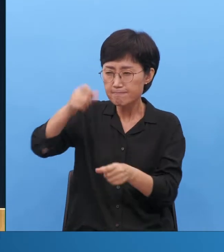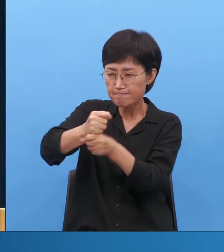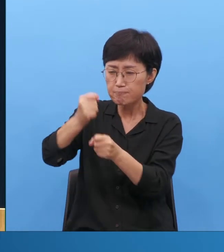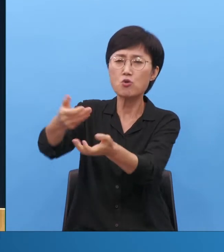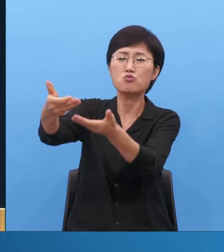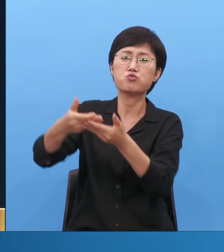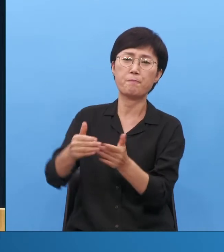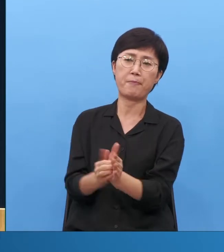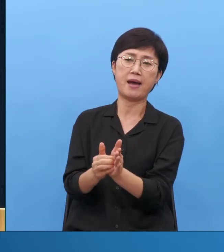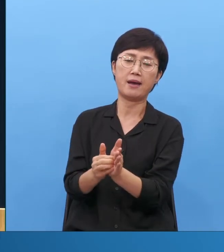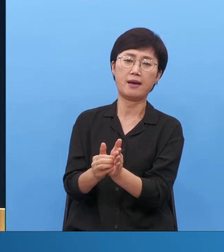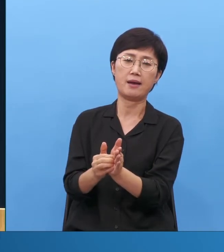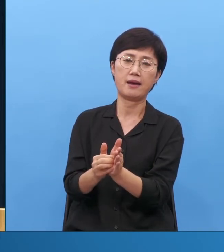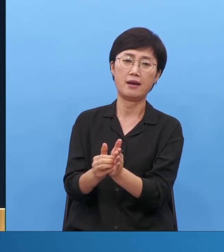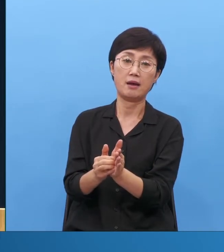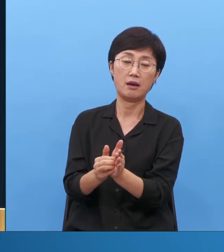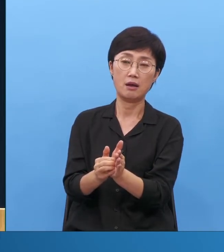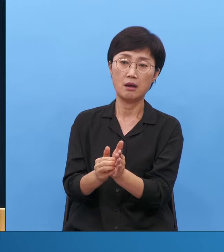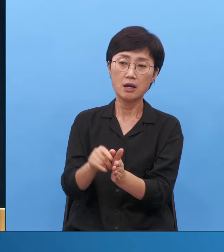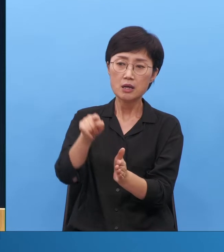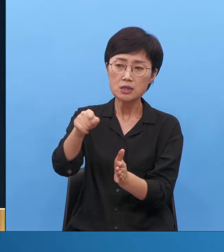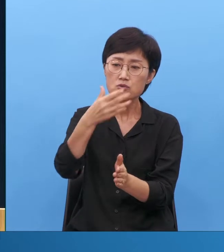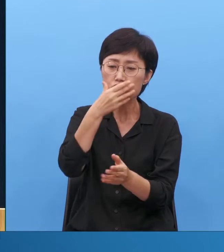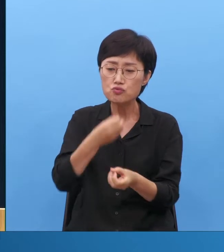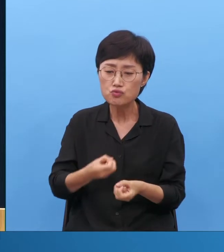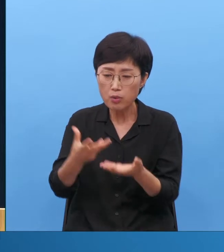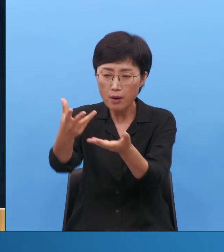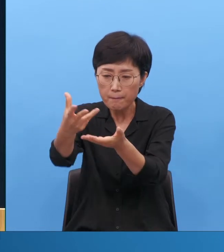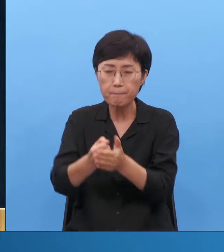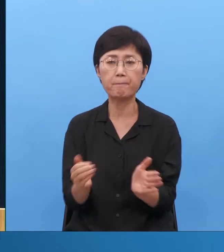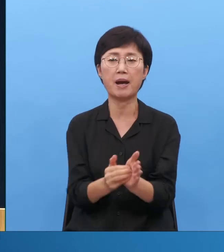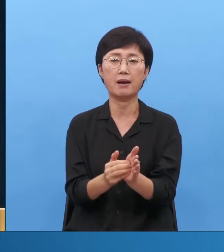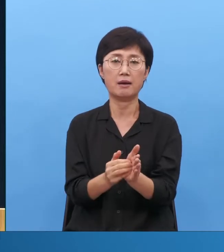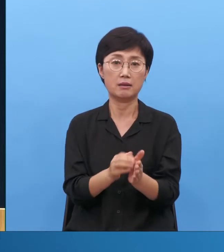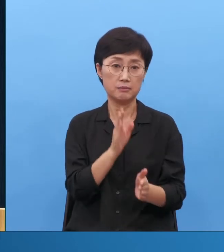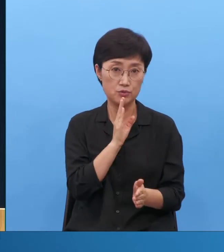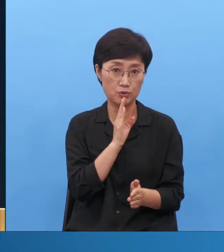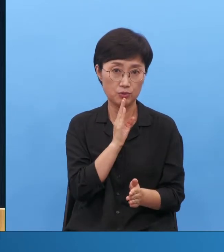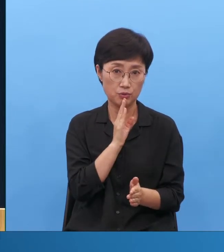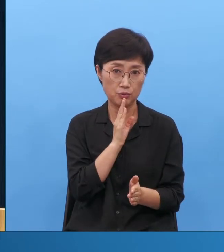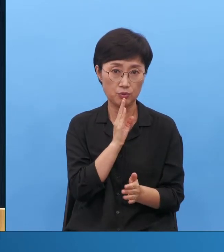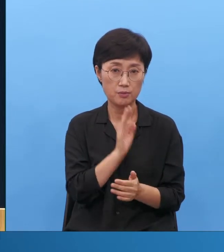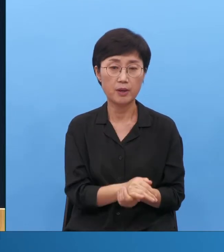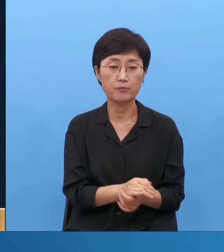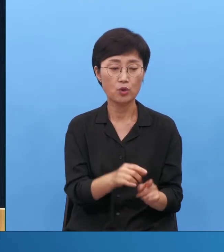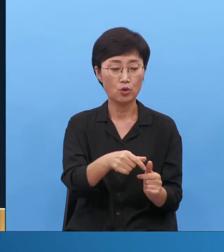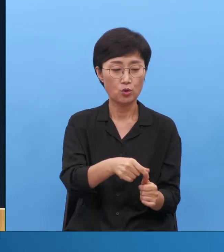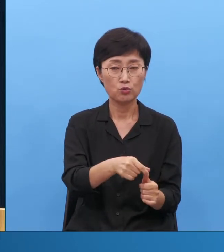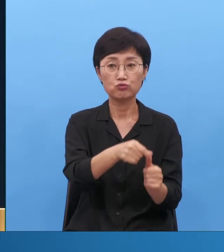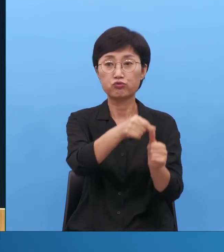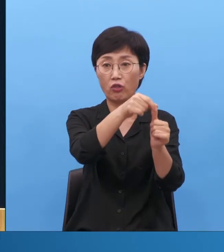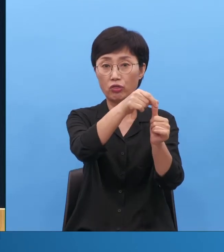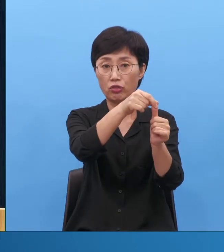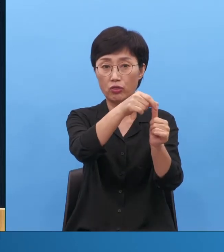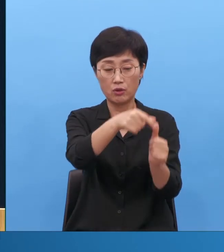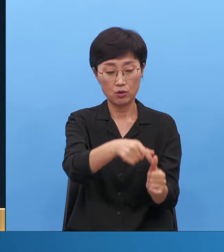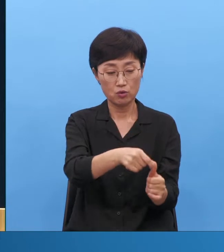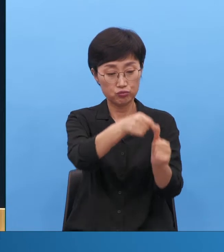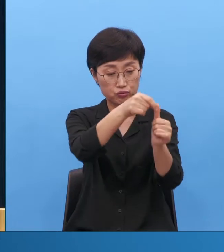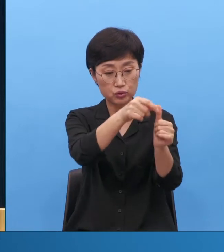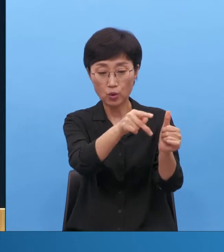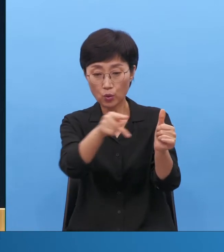newly created. 여러분 이 축복부터 받아야 돼요. You must first receive this 여기 blessing. 구원이라고 말인데 같은 말인데 구원이라고 왜